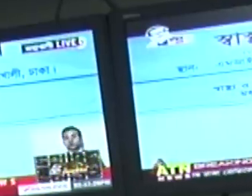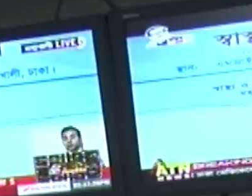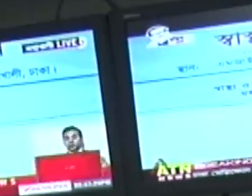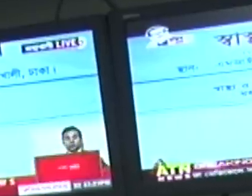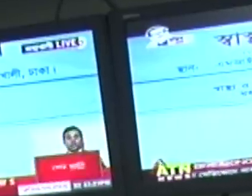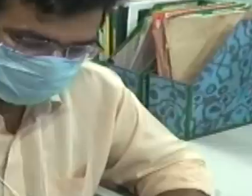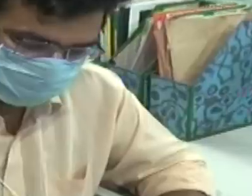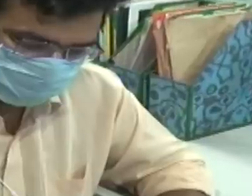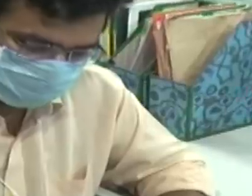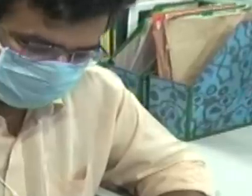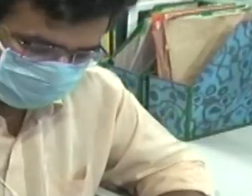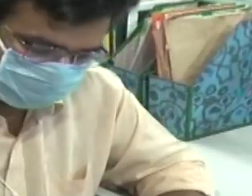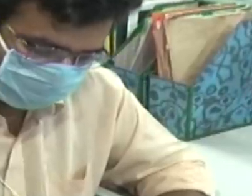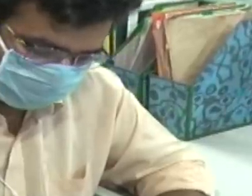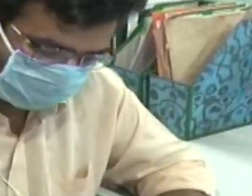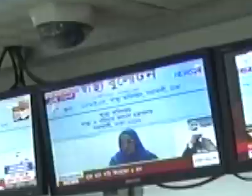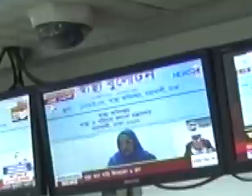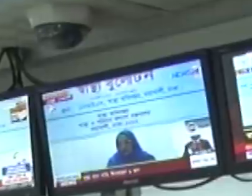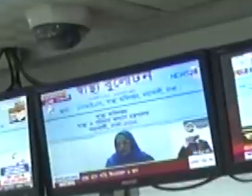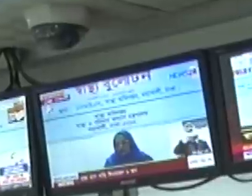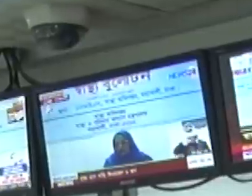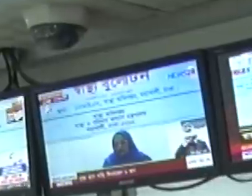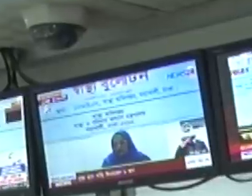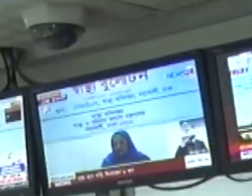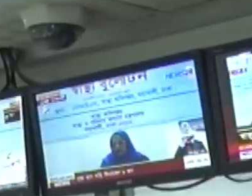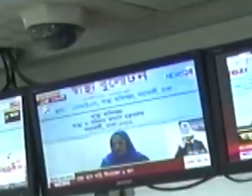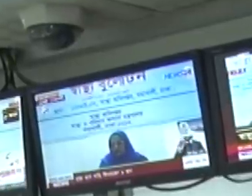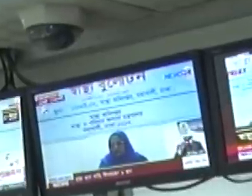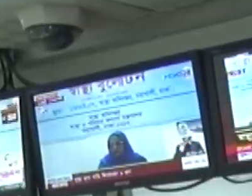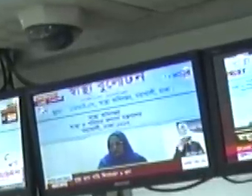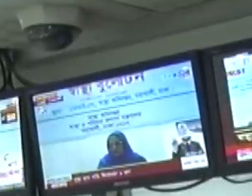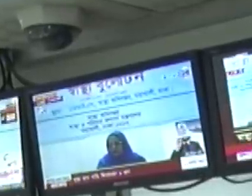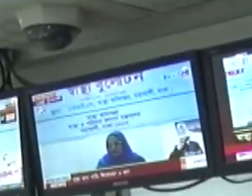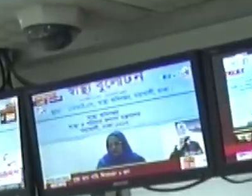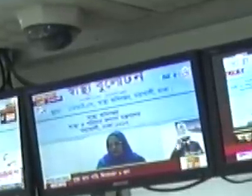সামগ্রী বিতরণ করা হয়েছে 12,80,000, এখনো মজুত আছে 2,50,000-এরও বেশি।